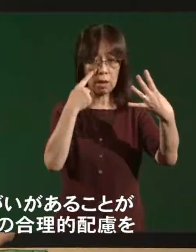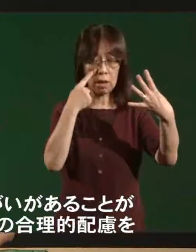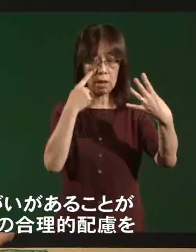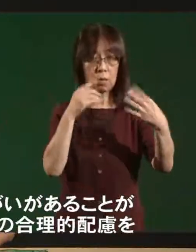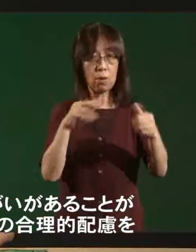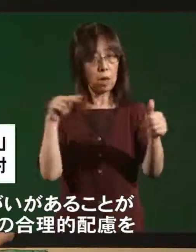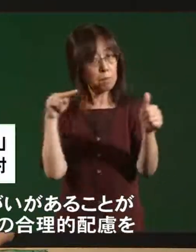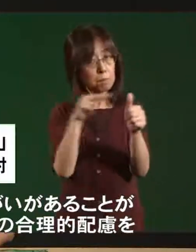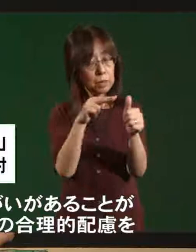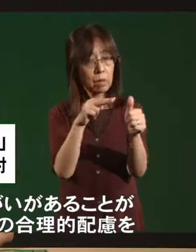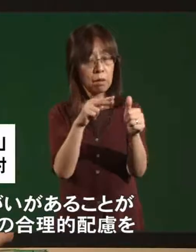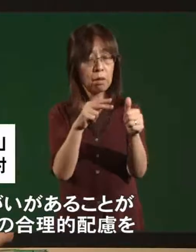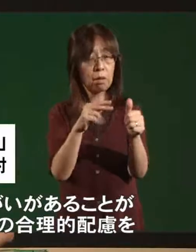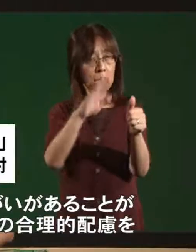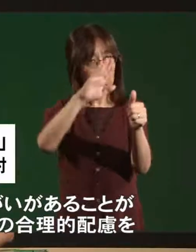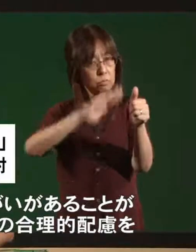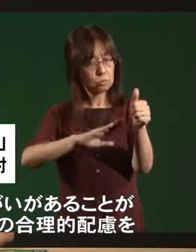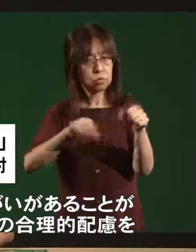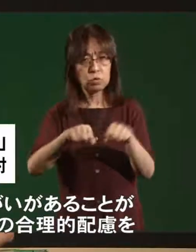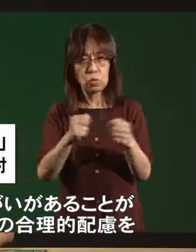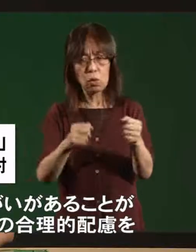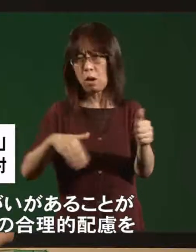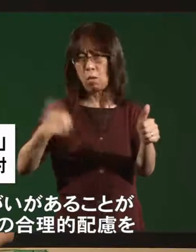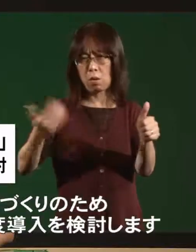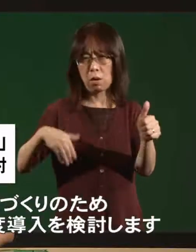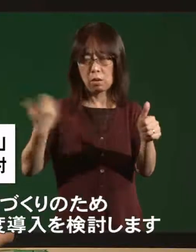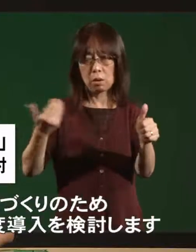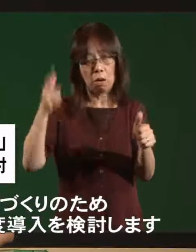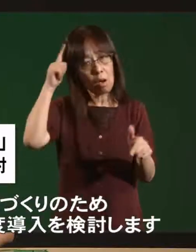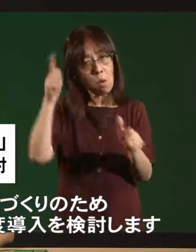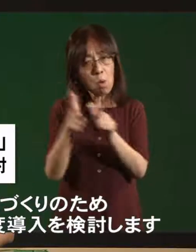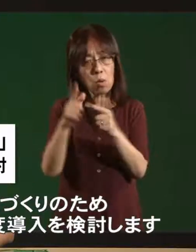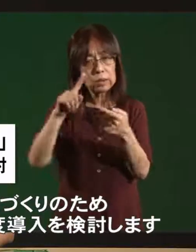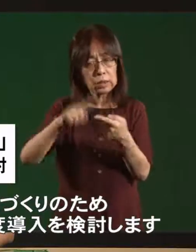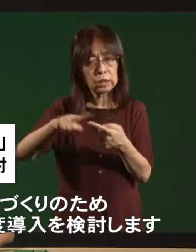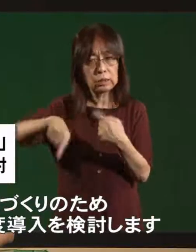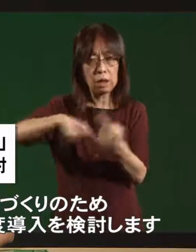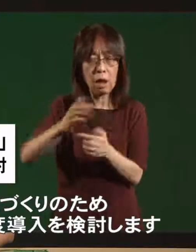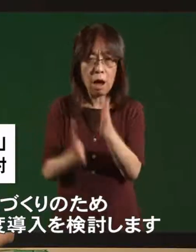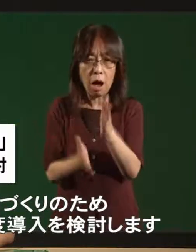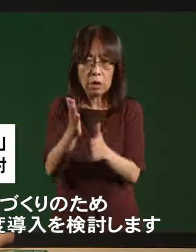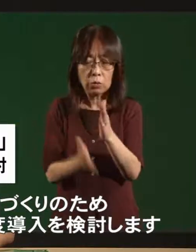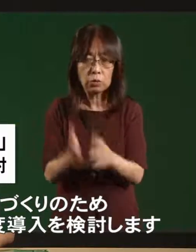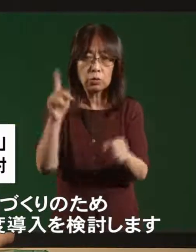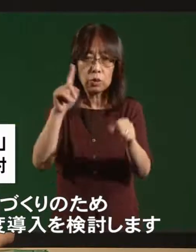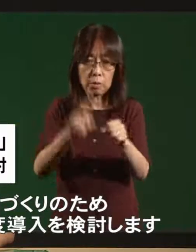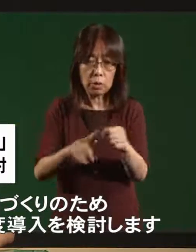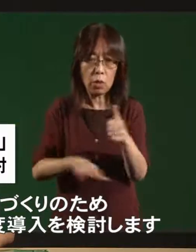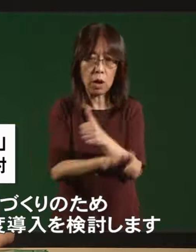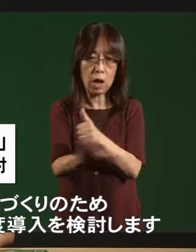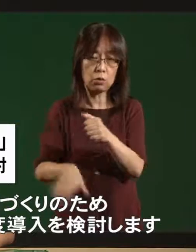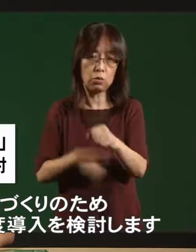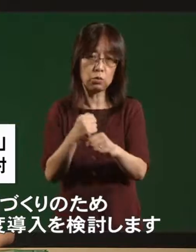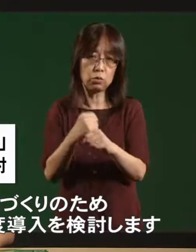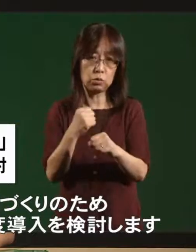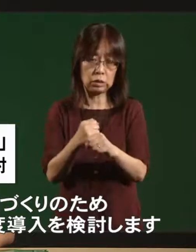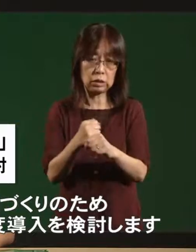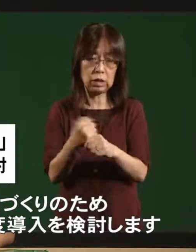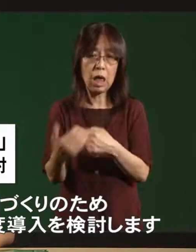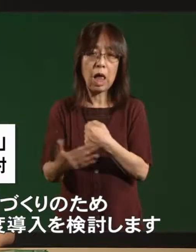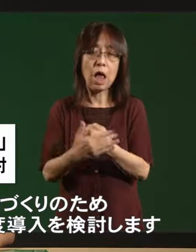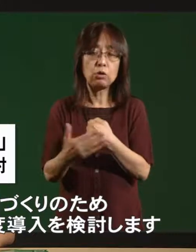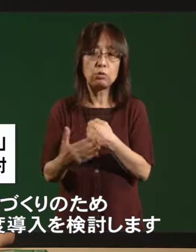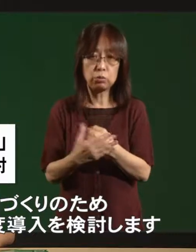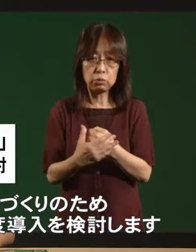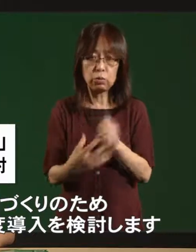障害があることがわかりにくい方などへの合理的配慮を提供しやすくする環境づくりのためヘルプマークなどの